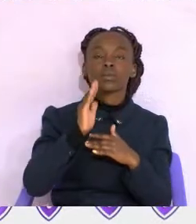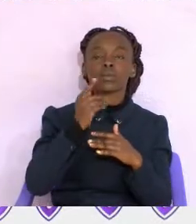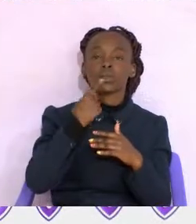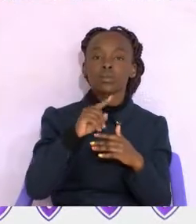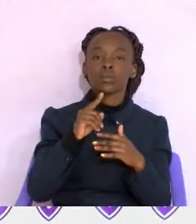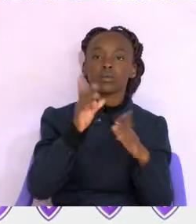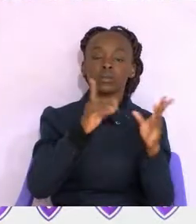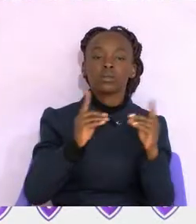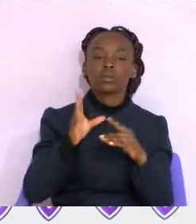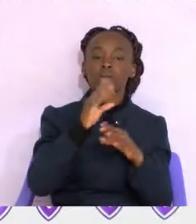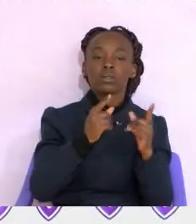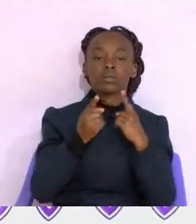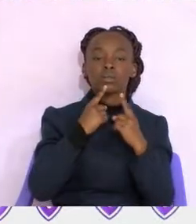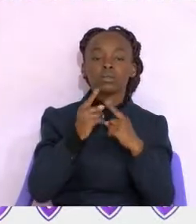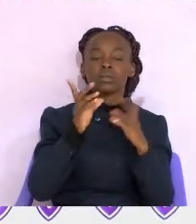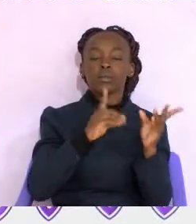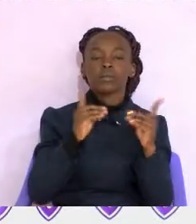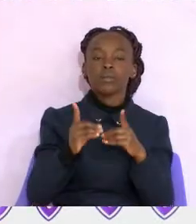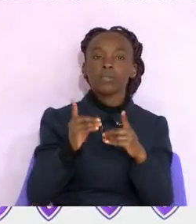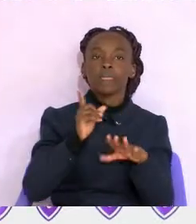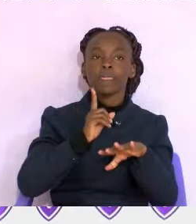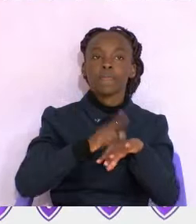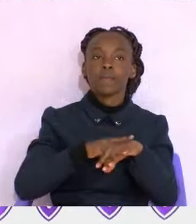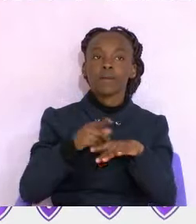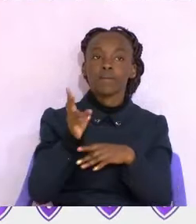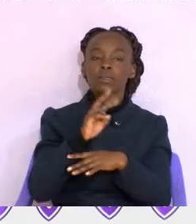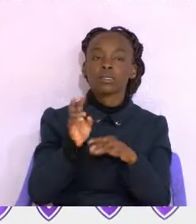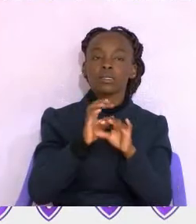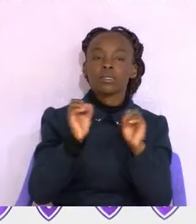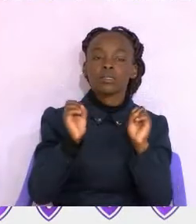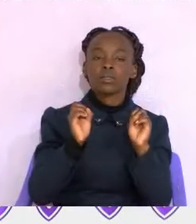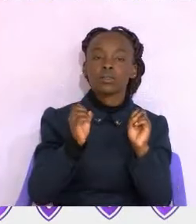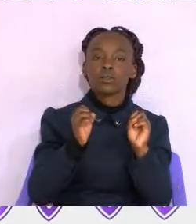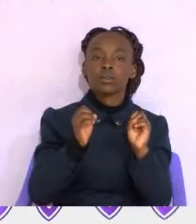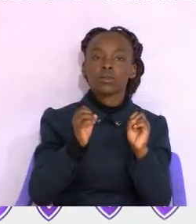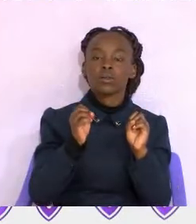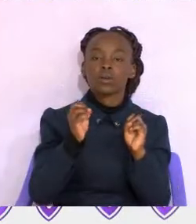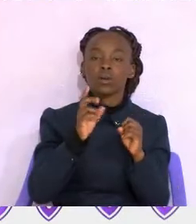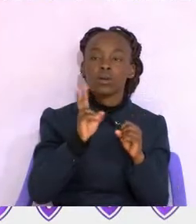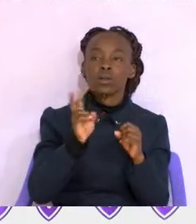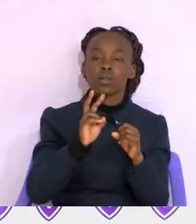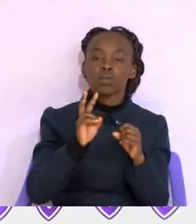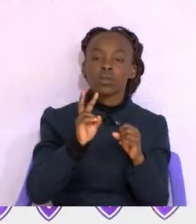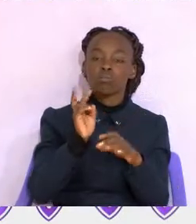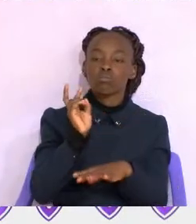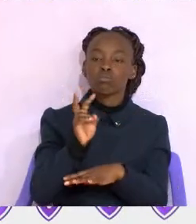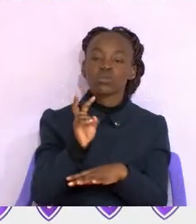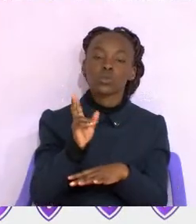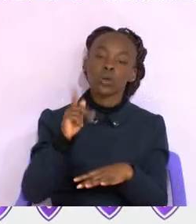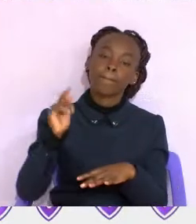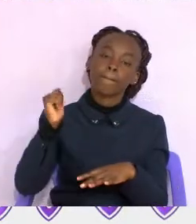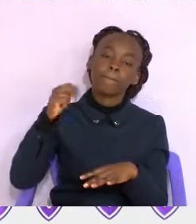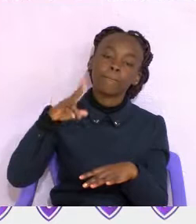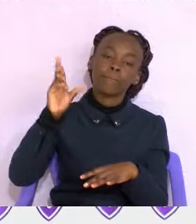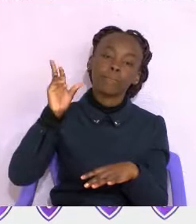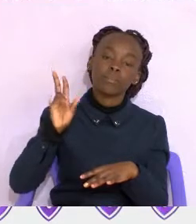Yale alinena atatimiza, hata wakati hayaonekani. Nataka ukaweze kuangalia Paulo, yeye ako baharini.